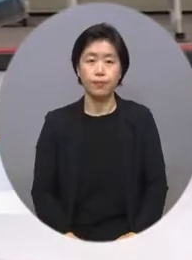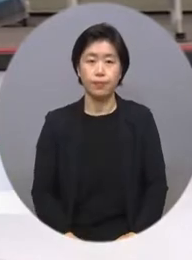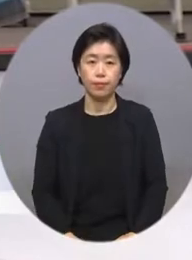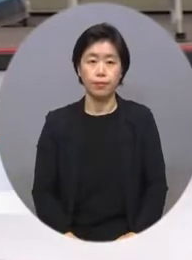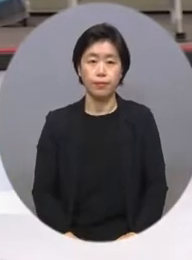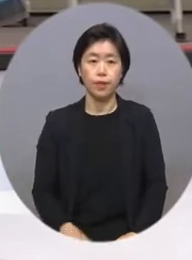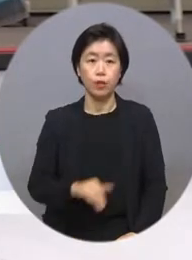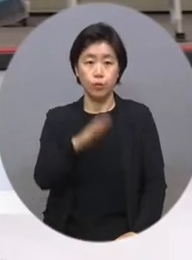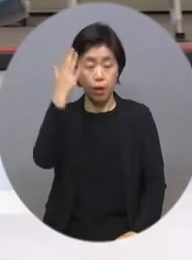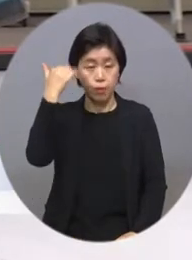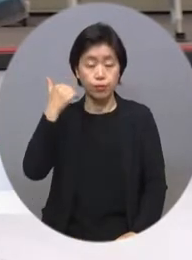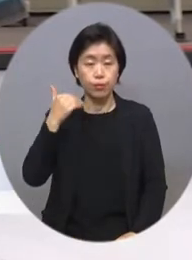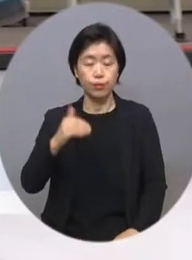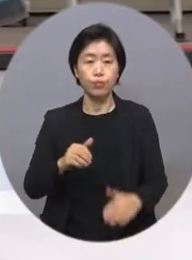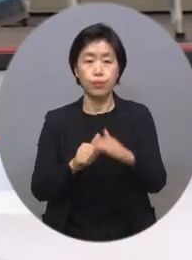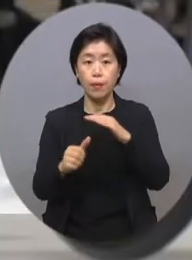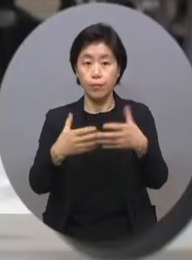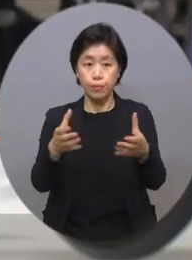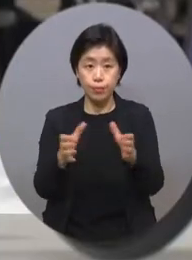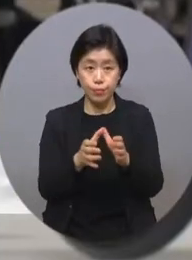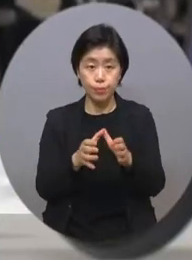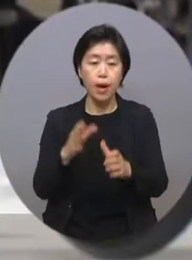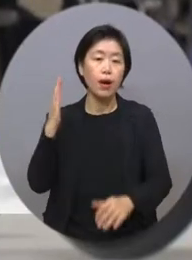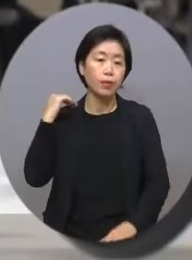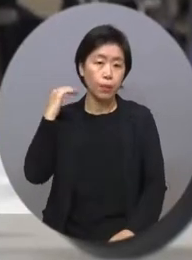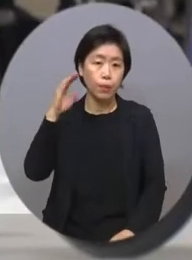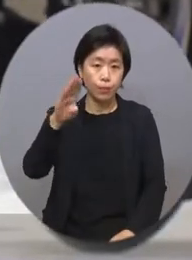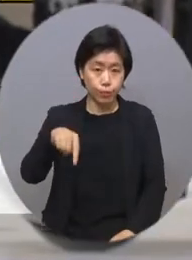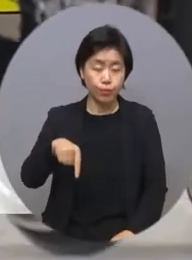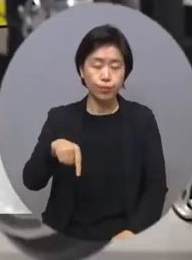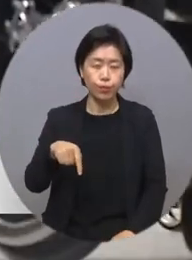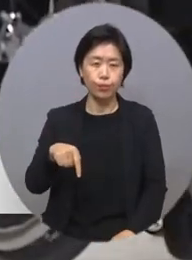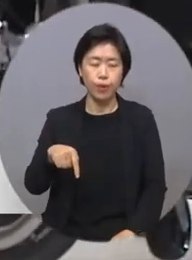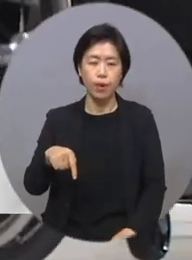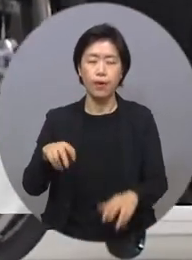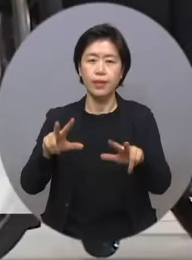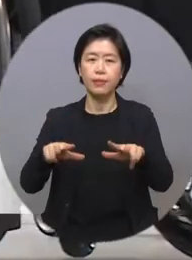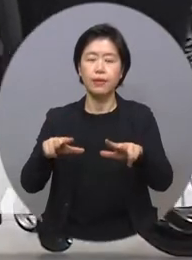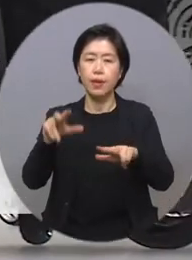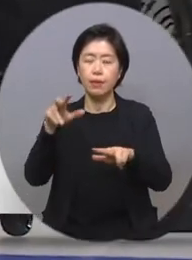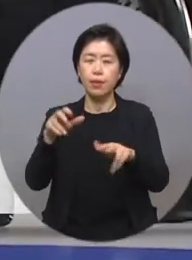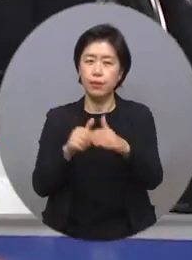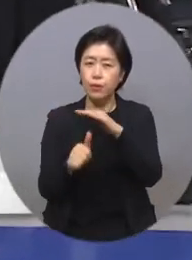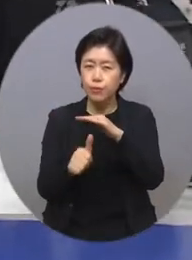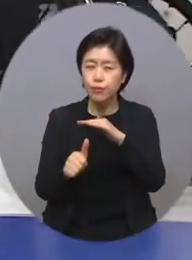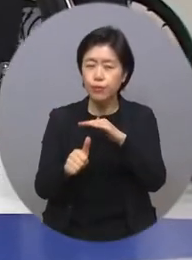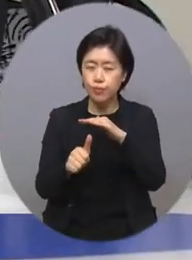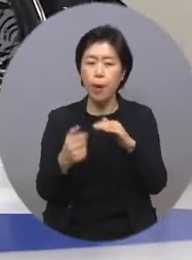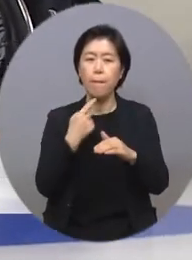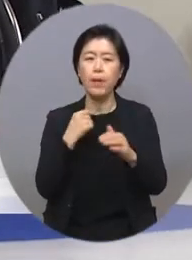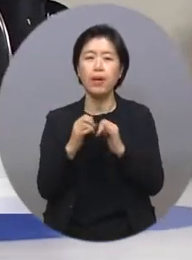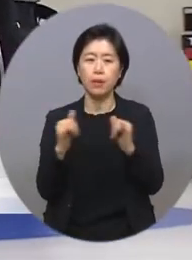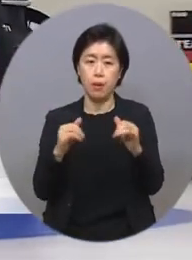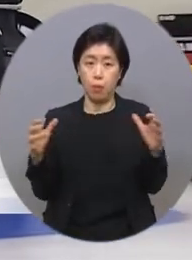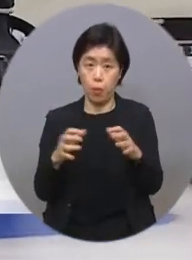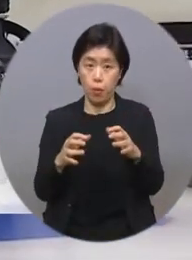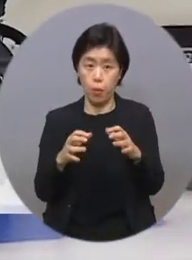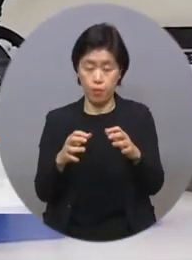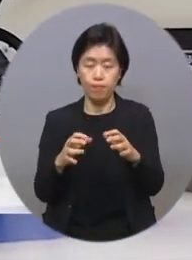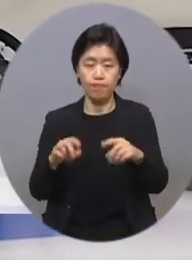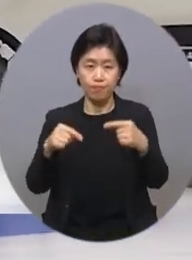대표팀은 의정부시 휠체어 컬링팀 롤링스톤 선수들로 구성됐습니다. 지난해 국가대표 선발전을